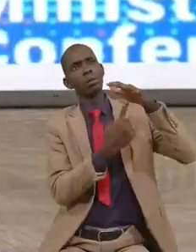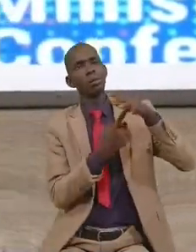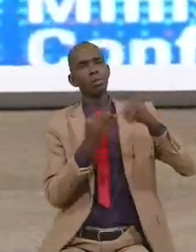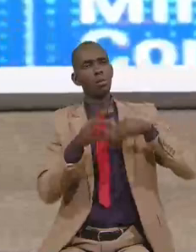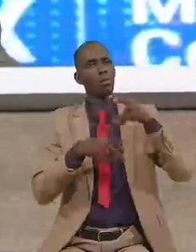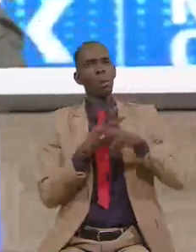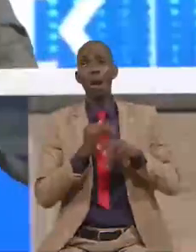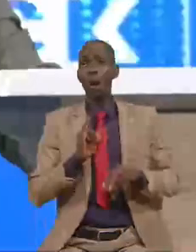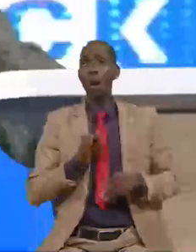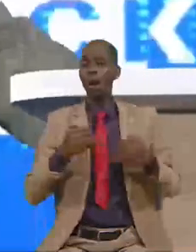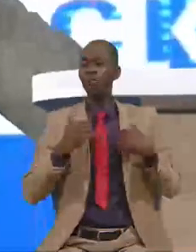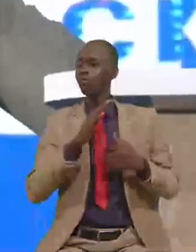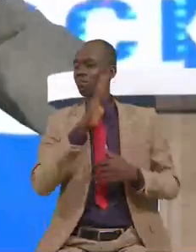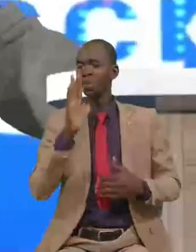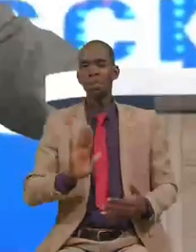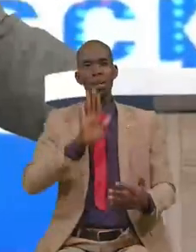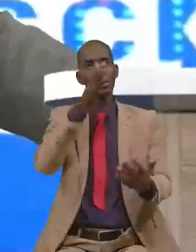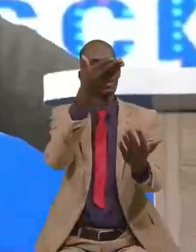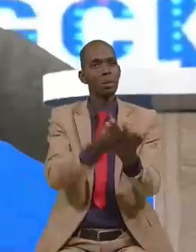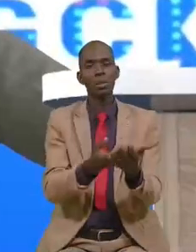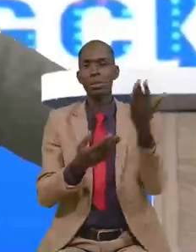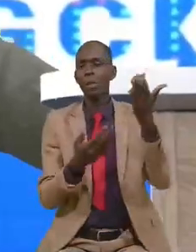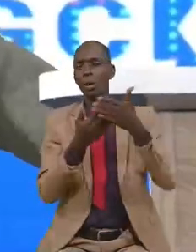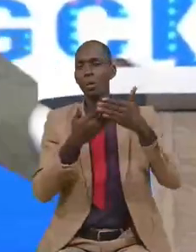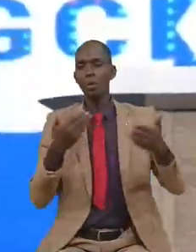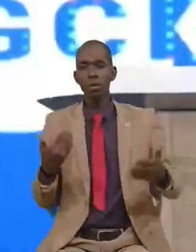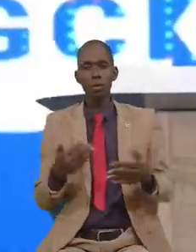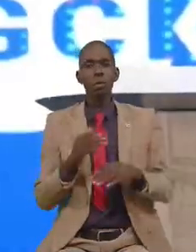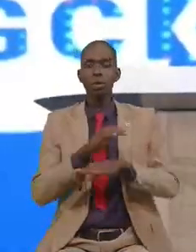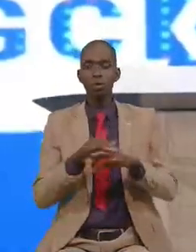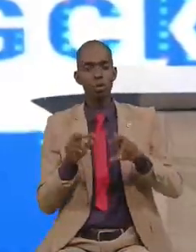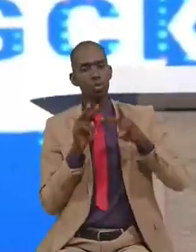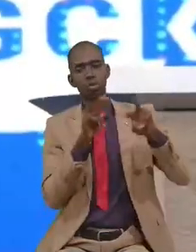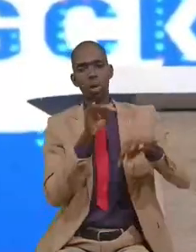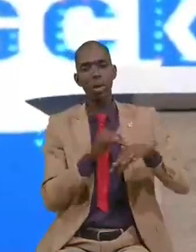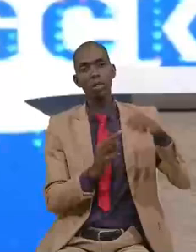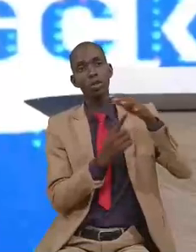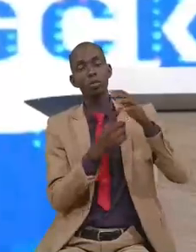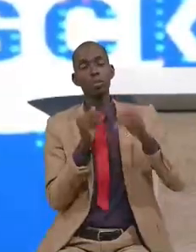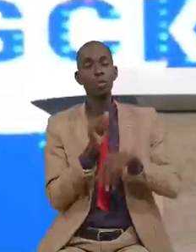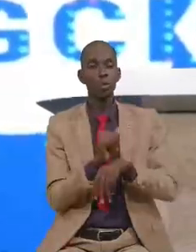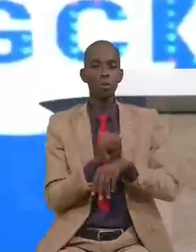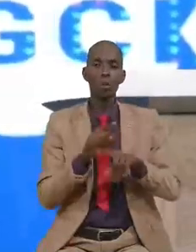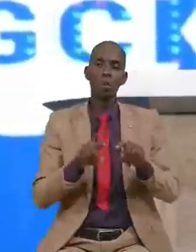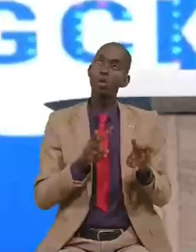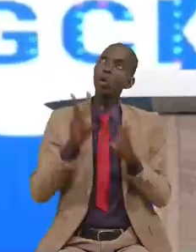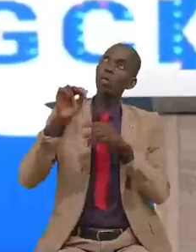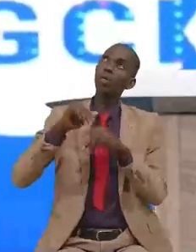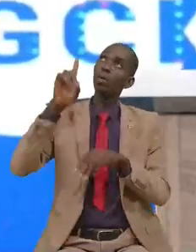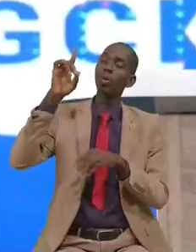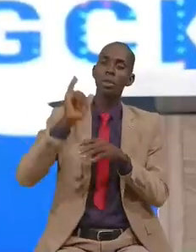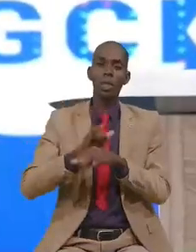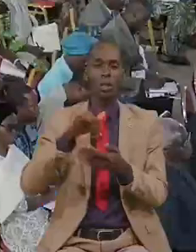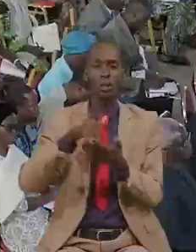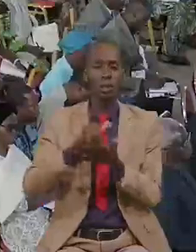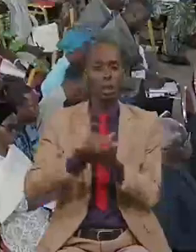ce lieu-là avant. Ne regarde pas ça. Regarde celui qui t'envoie. Sois soumis à Dieu. La puissance viendra